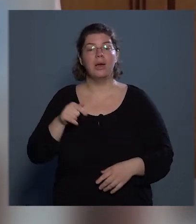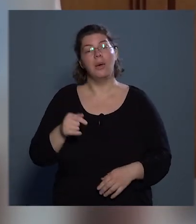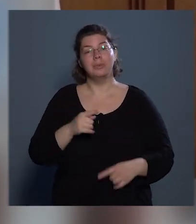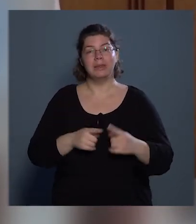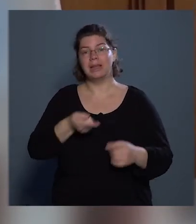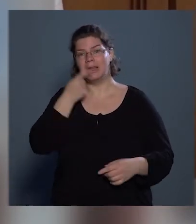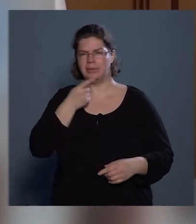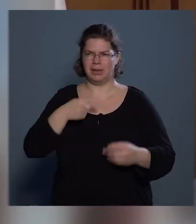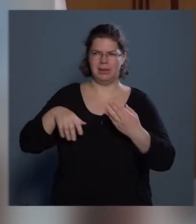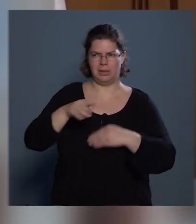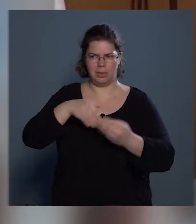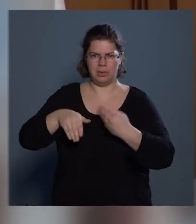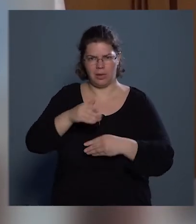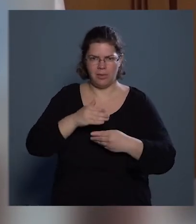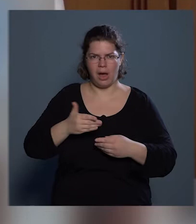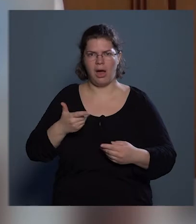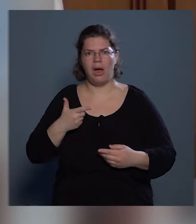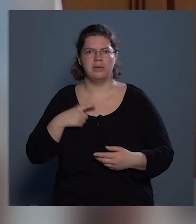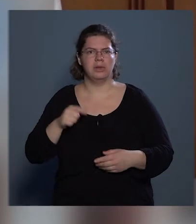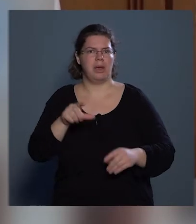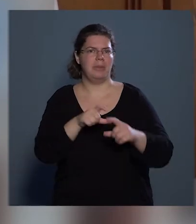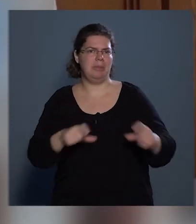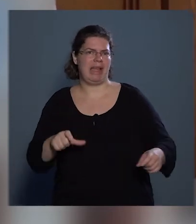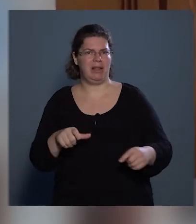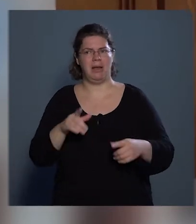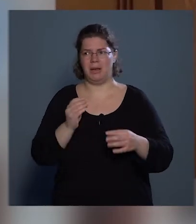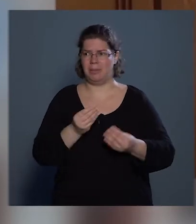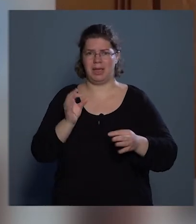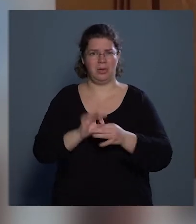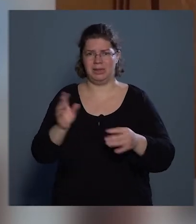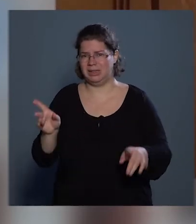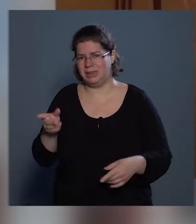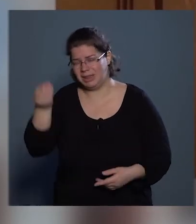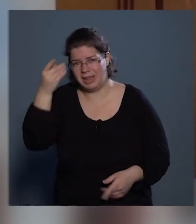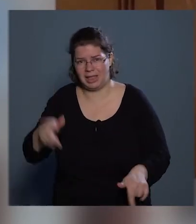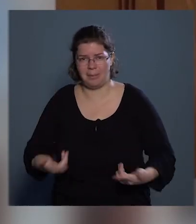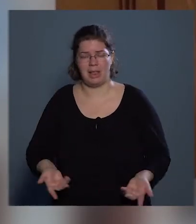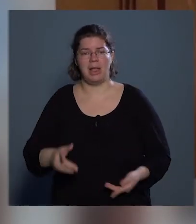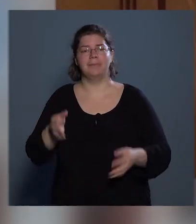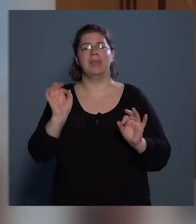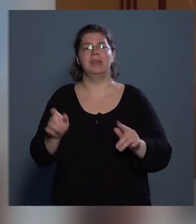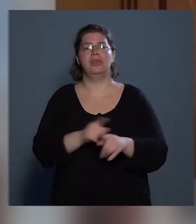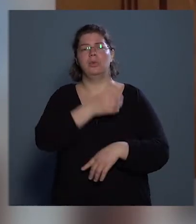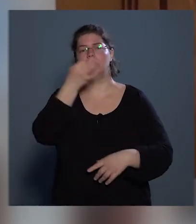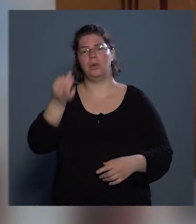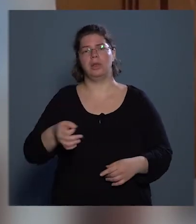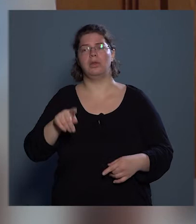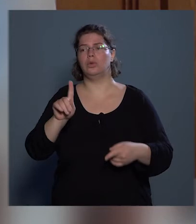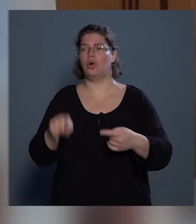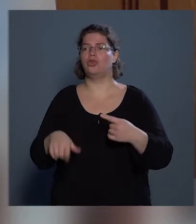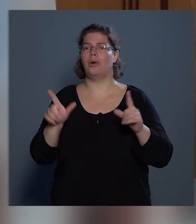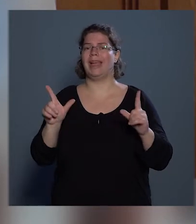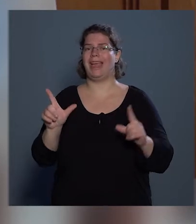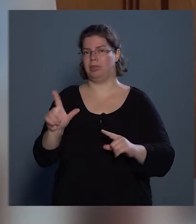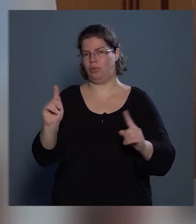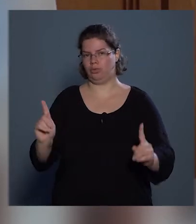nyelvtani zűrzavar került egyébként abba a bekezdésbe, ez így konkrétan értelmetlen. Helyesen úgy szólna az utolsó két sor, hogy